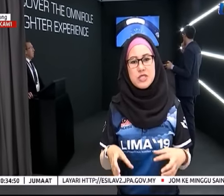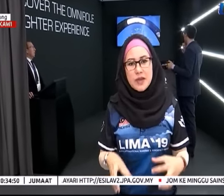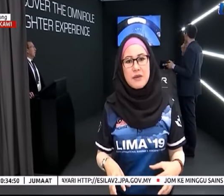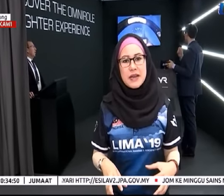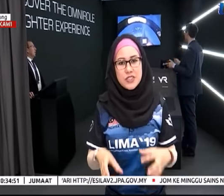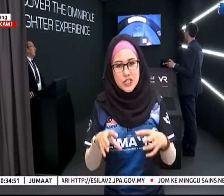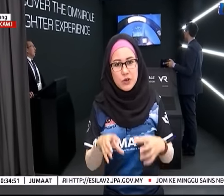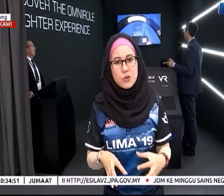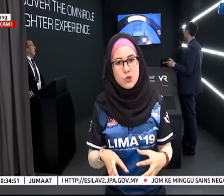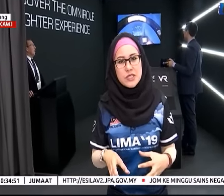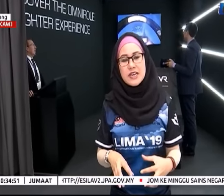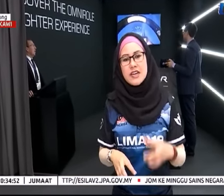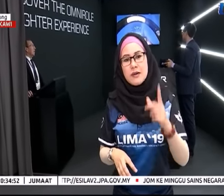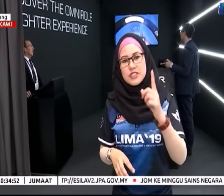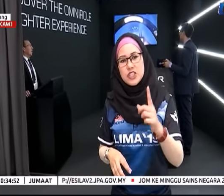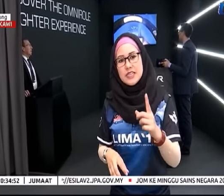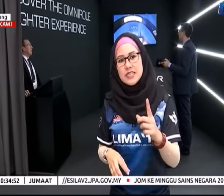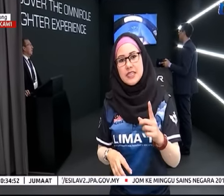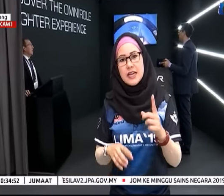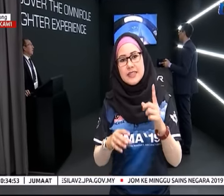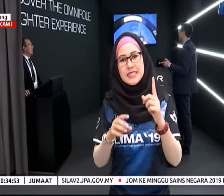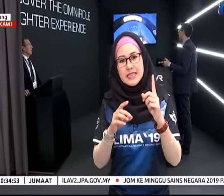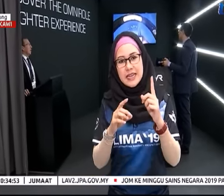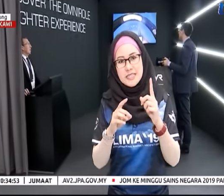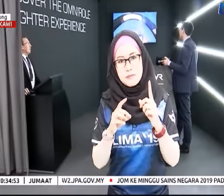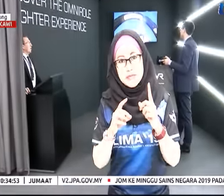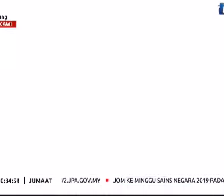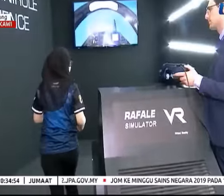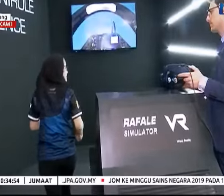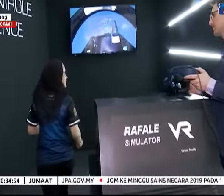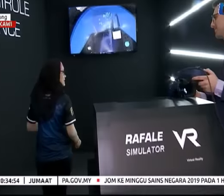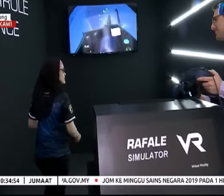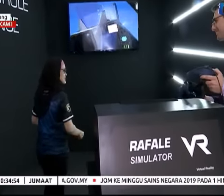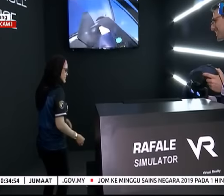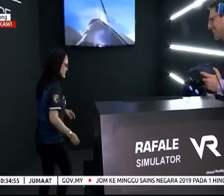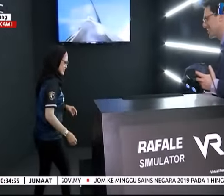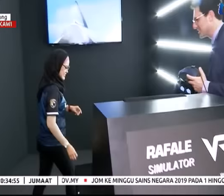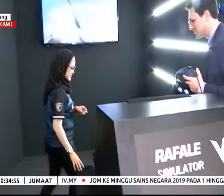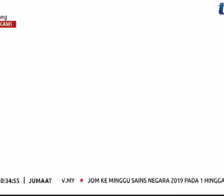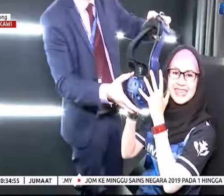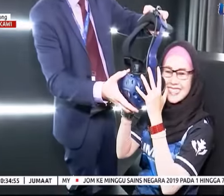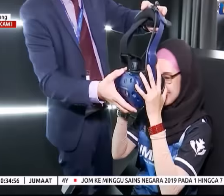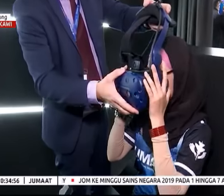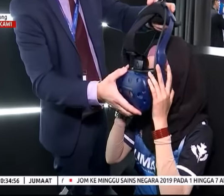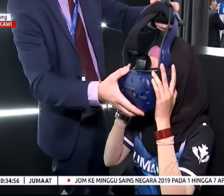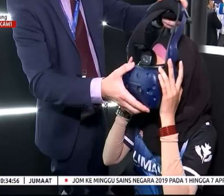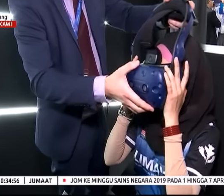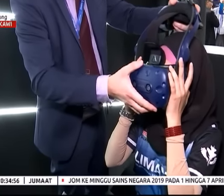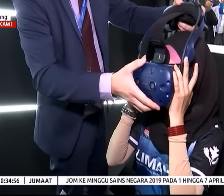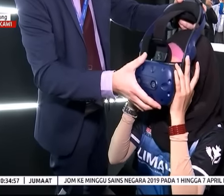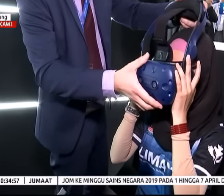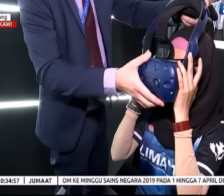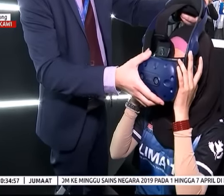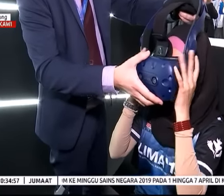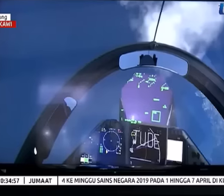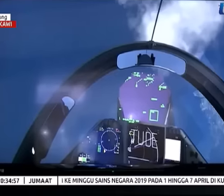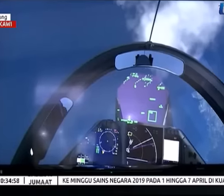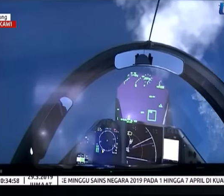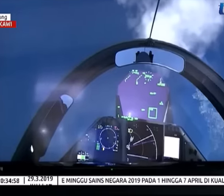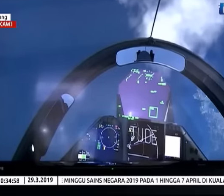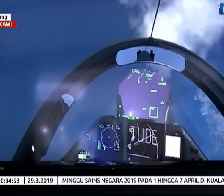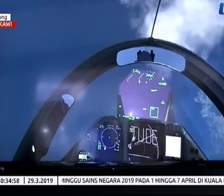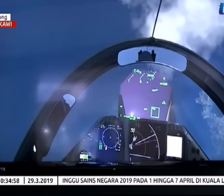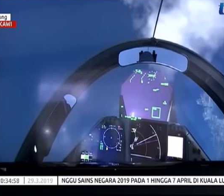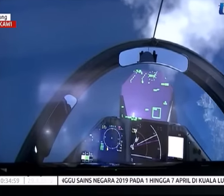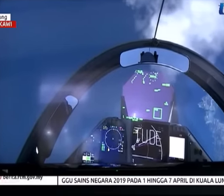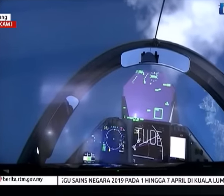5 2019 secara khususnya menjadi destinasi pertama Rafale Simulator ini dibawa keluar